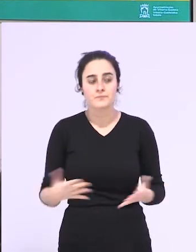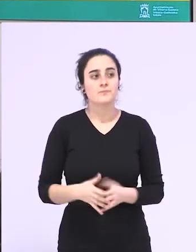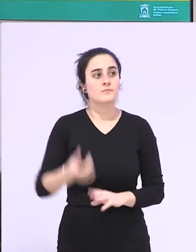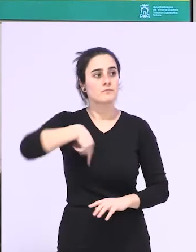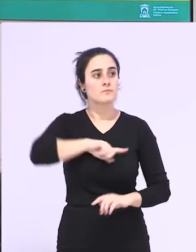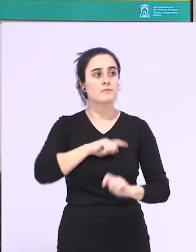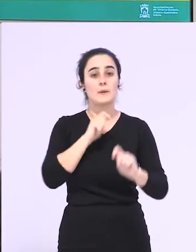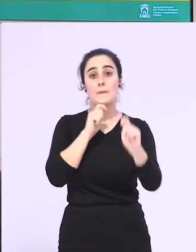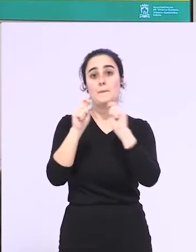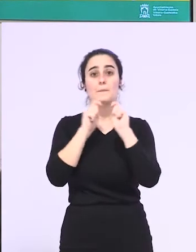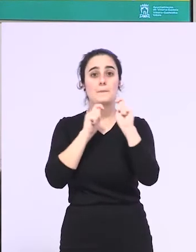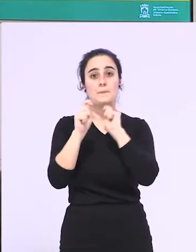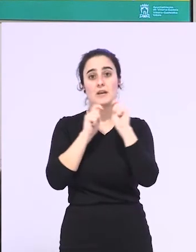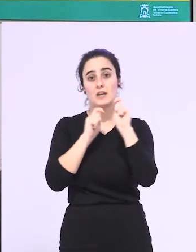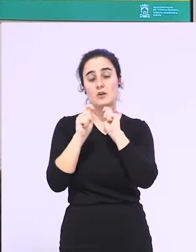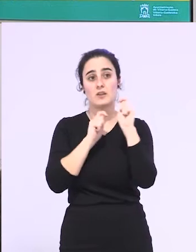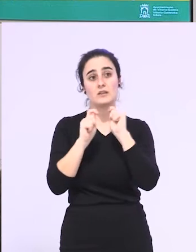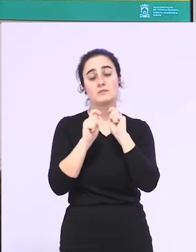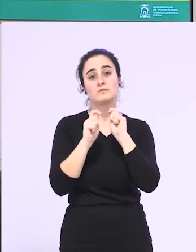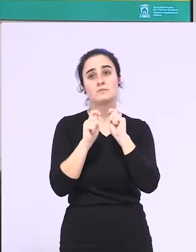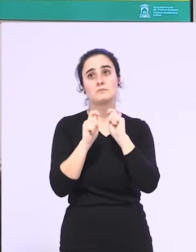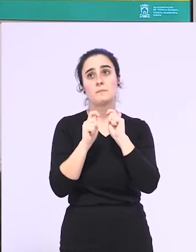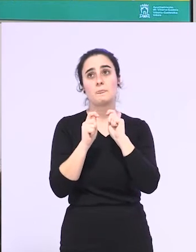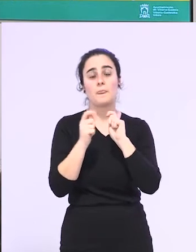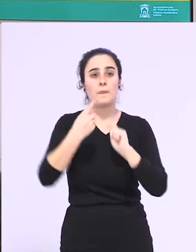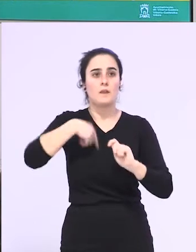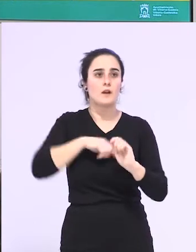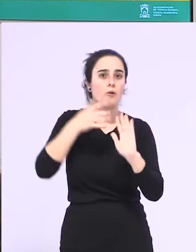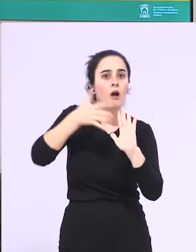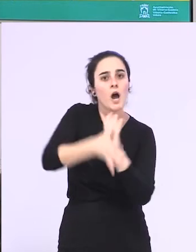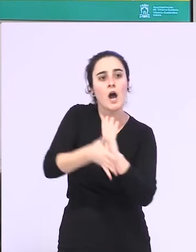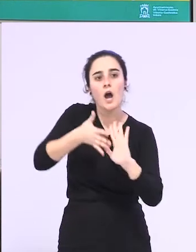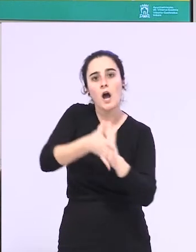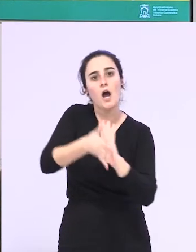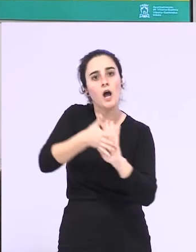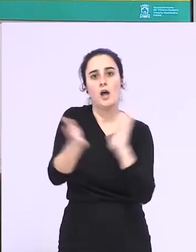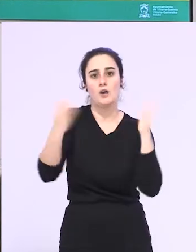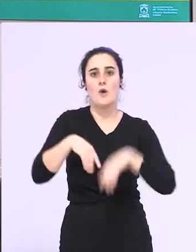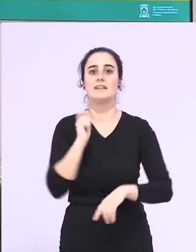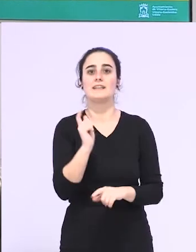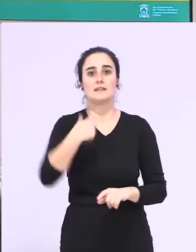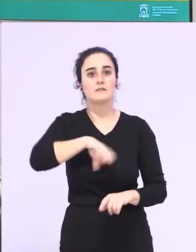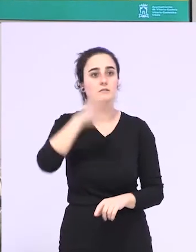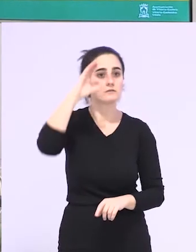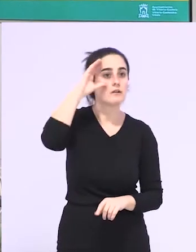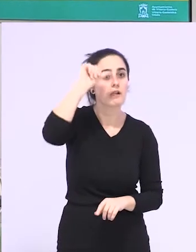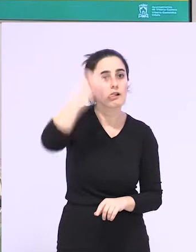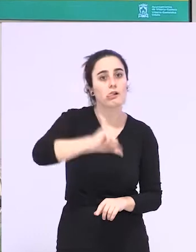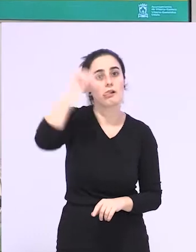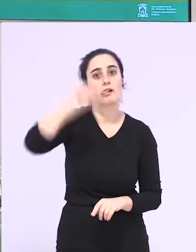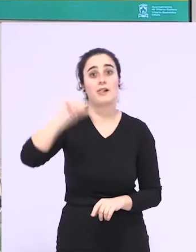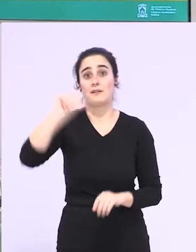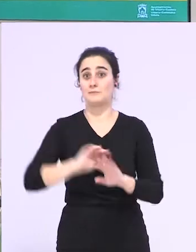Kazetariok normalean ez gea azalpen gehiegi ematekoak, ez normalean beste entzuten diegu eta egia da